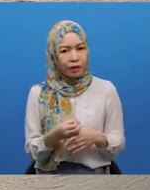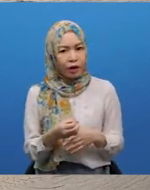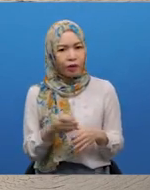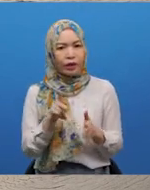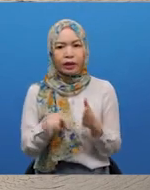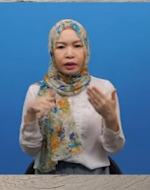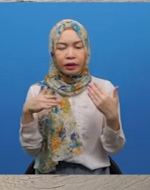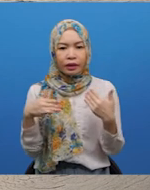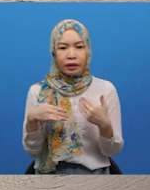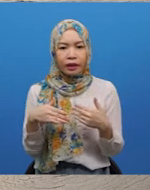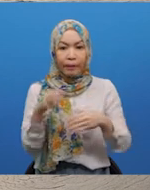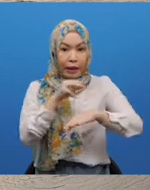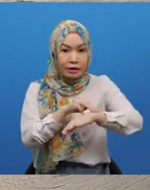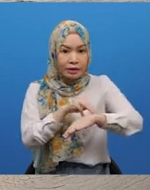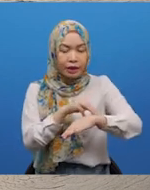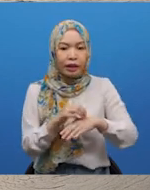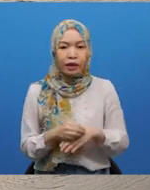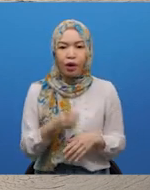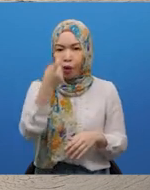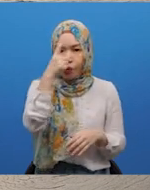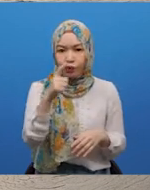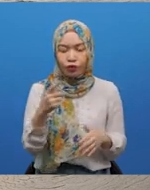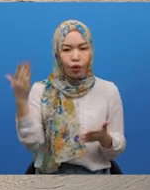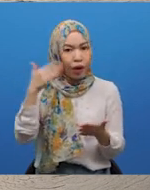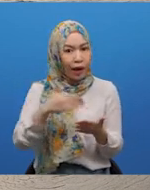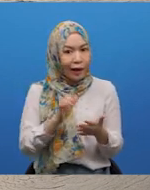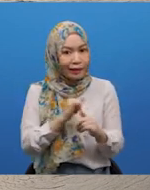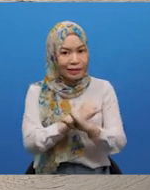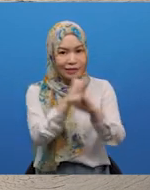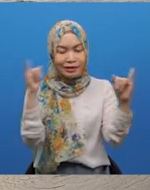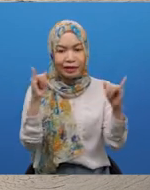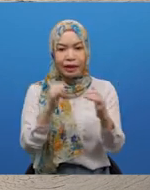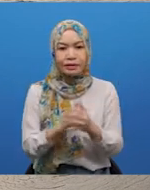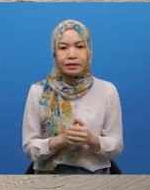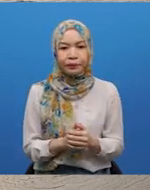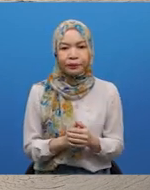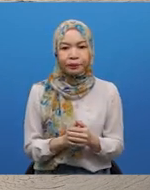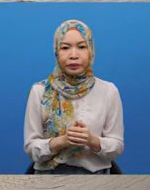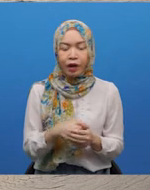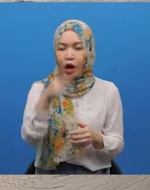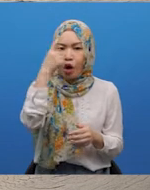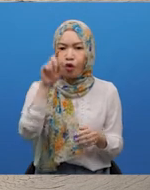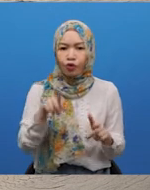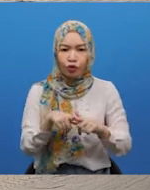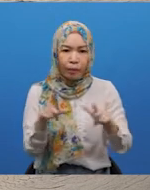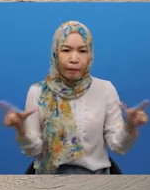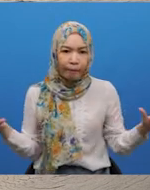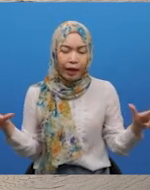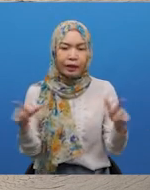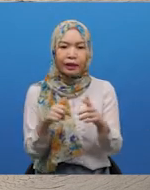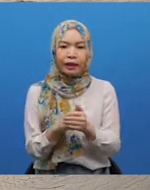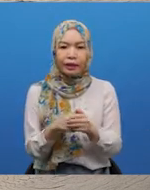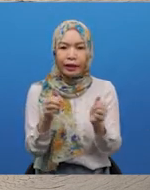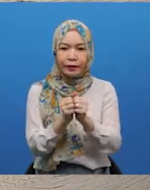secara langsung atau dengan lebih jelas. Hal ini demikian kerana perbandingan itu